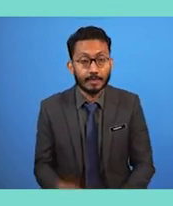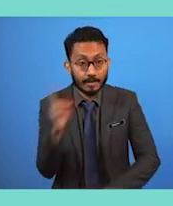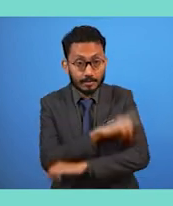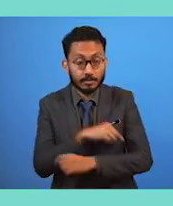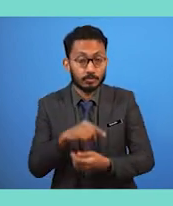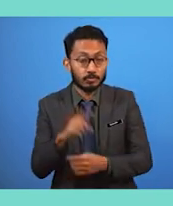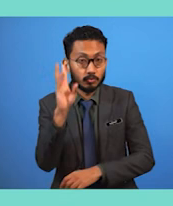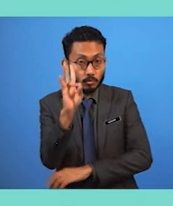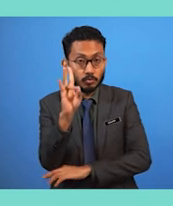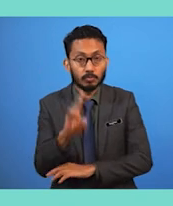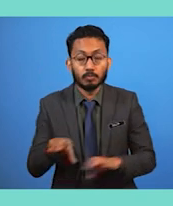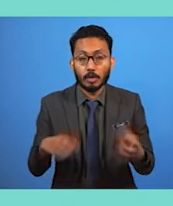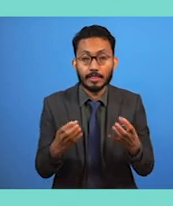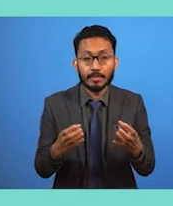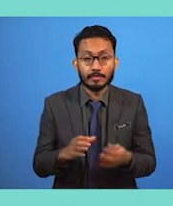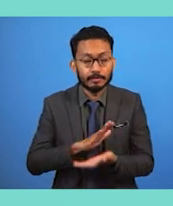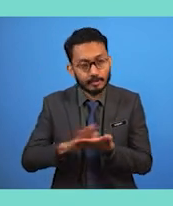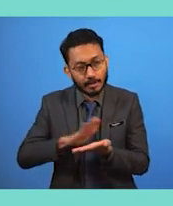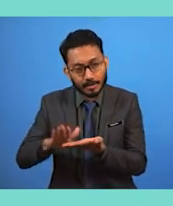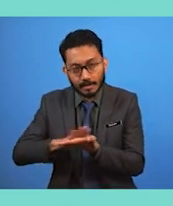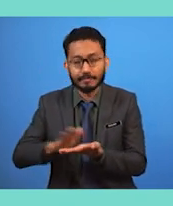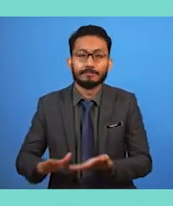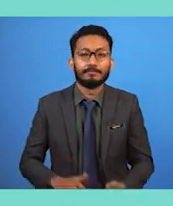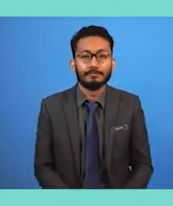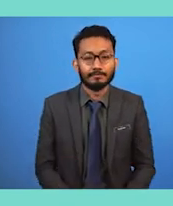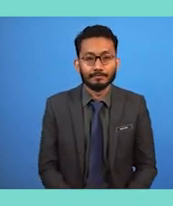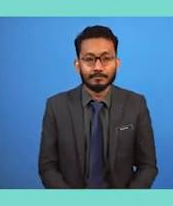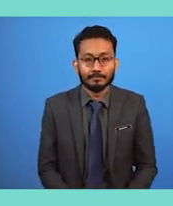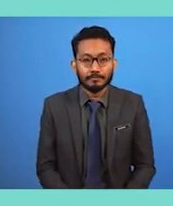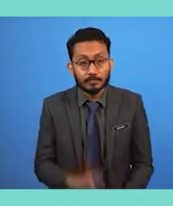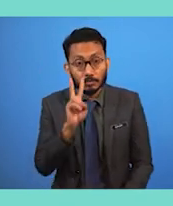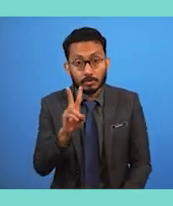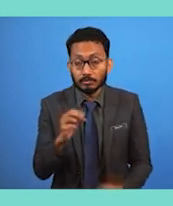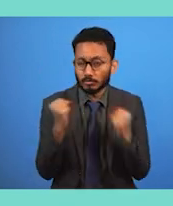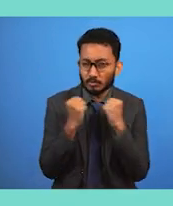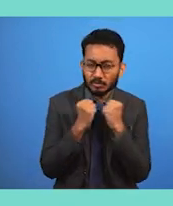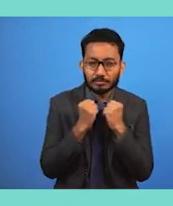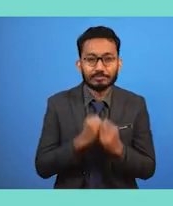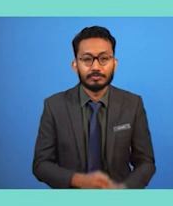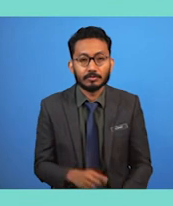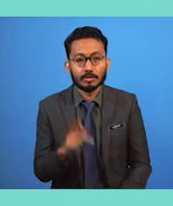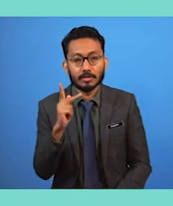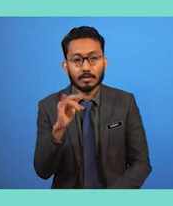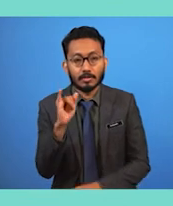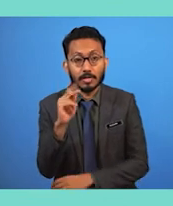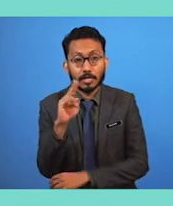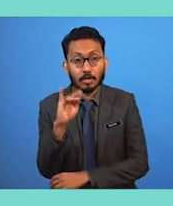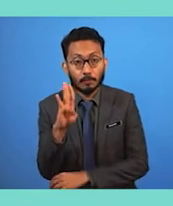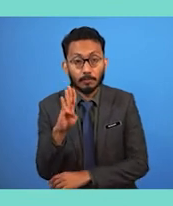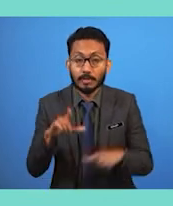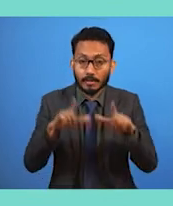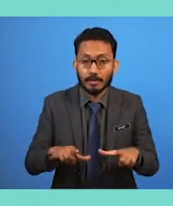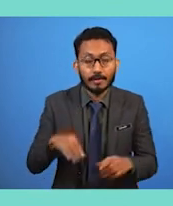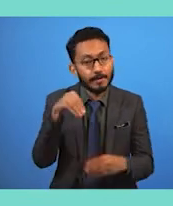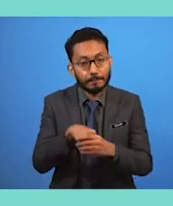dan dilakukan pembersihan. Kedua, pembekuan cube dilakukan dengan meletakkan cube di dalam